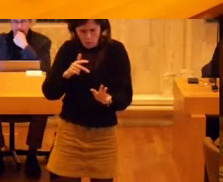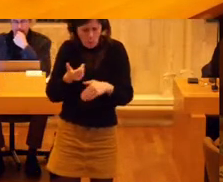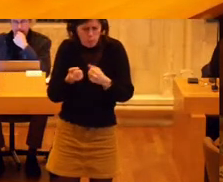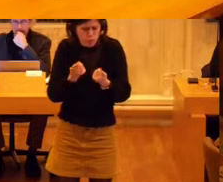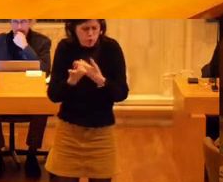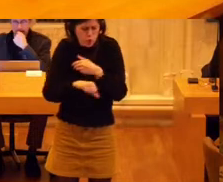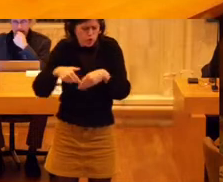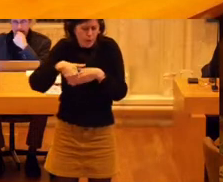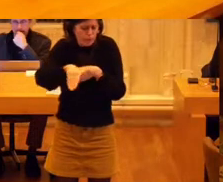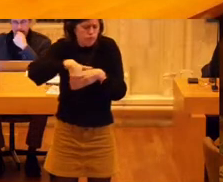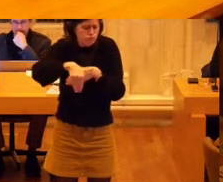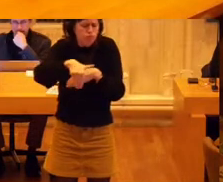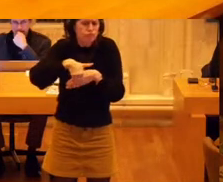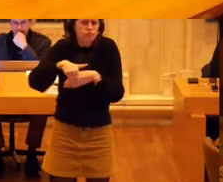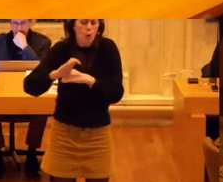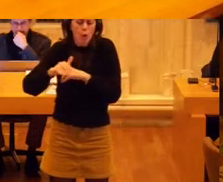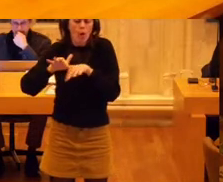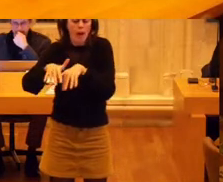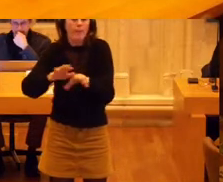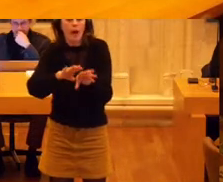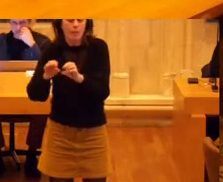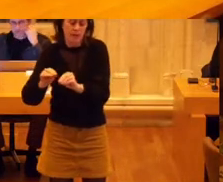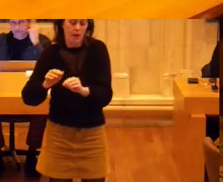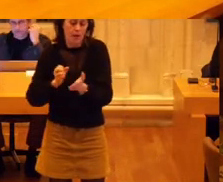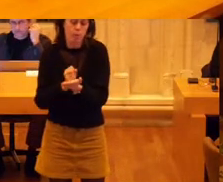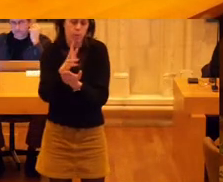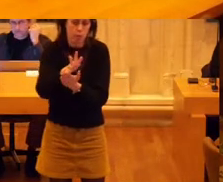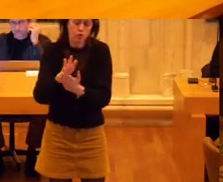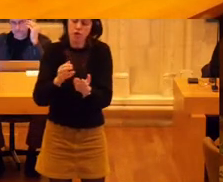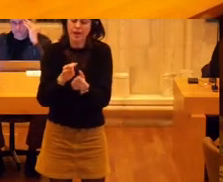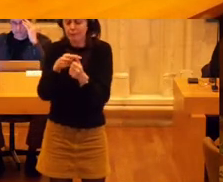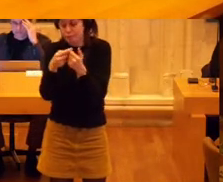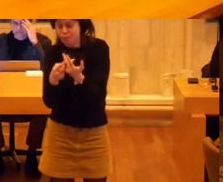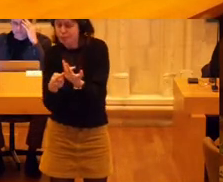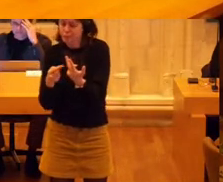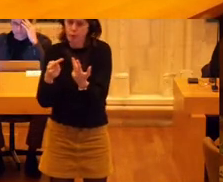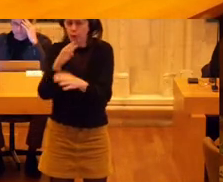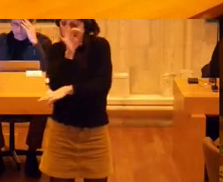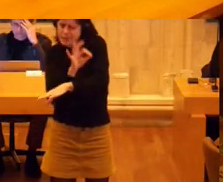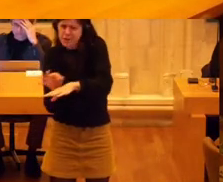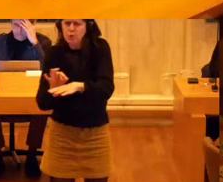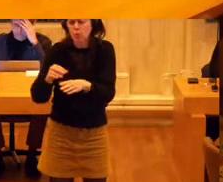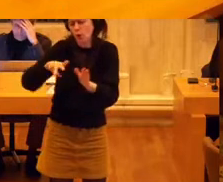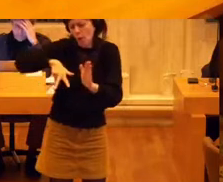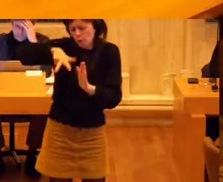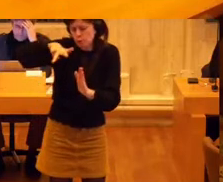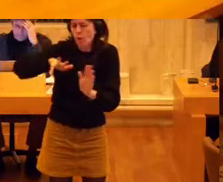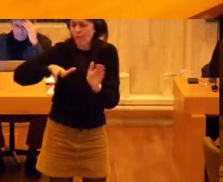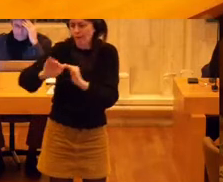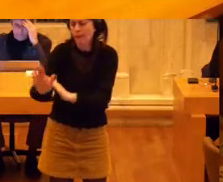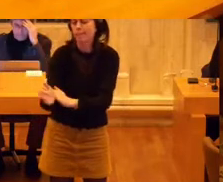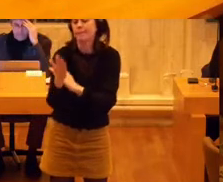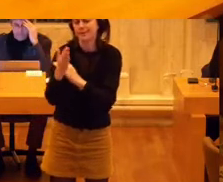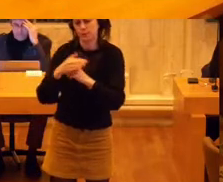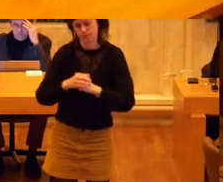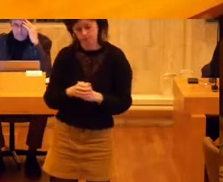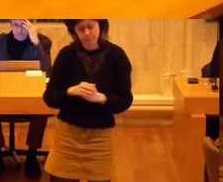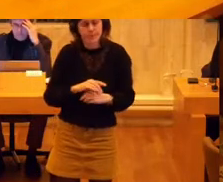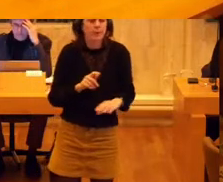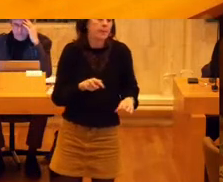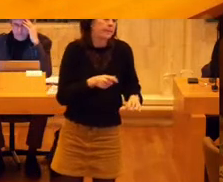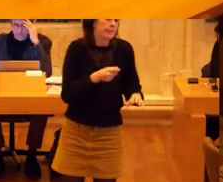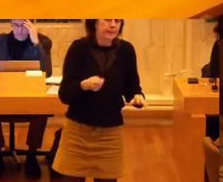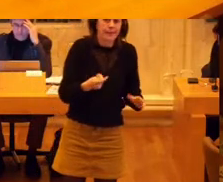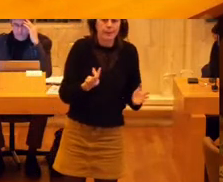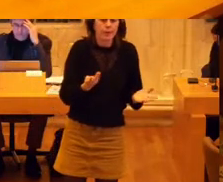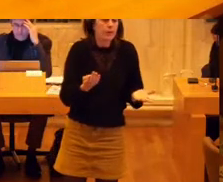semaine, public ces différents projets d'un point de vue architectural. On a souhaité, selon chaque localisation, à ce qu'ils correspondent malgré